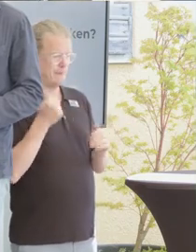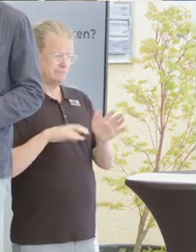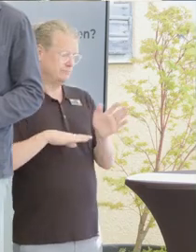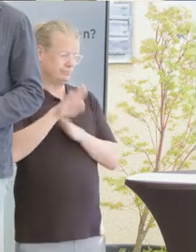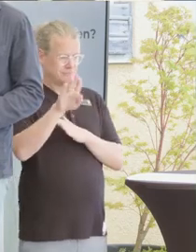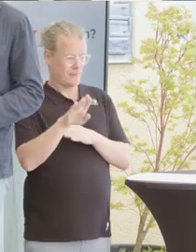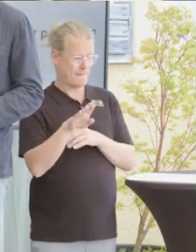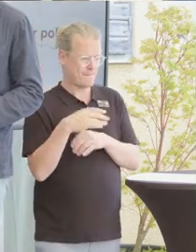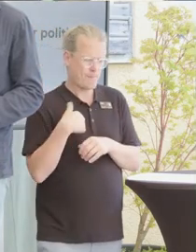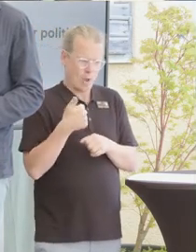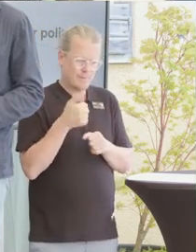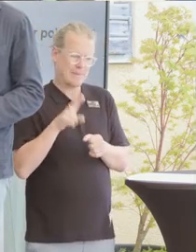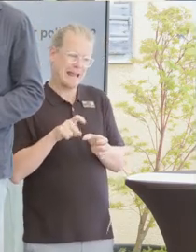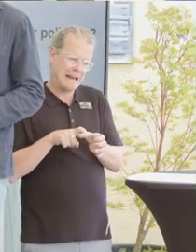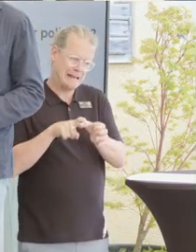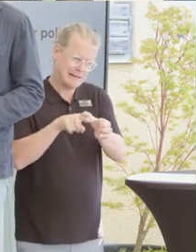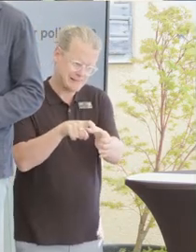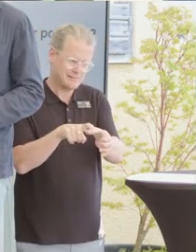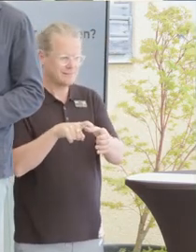sätt visa vägen.